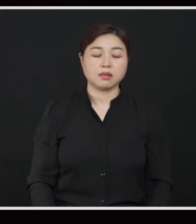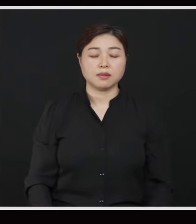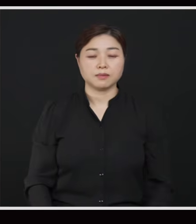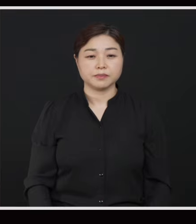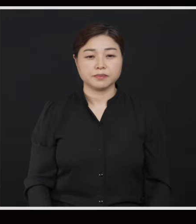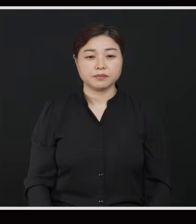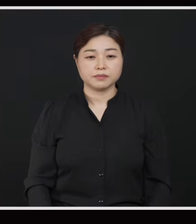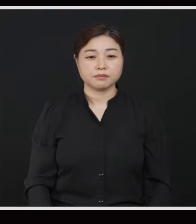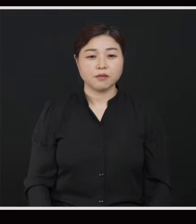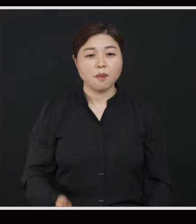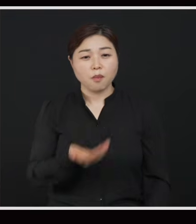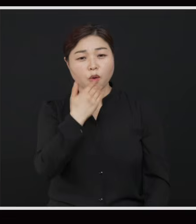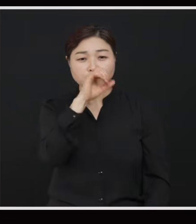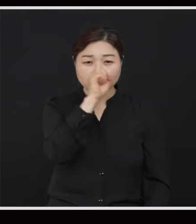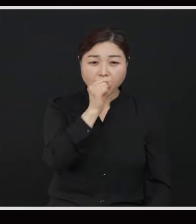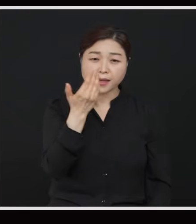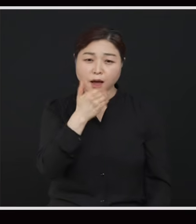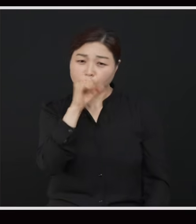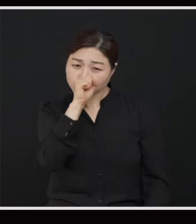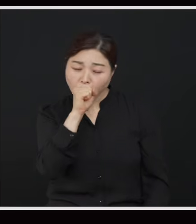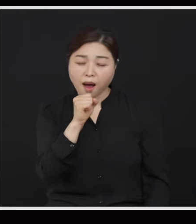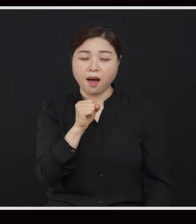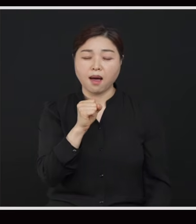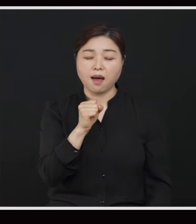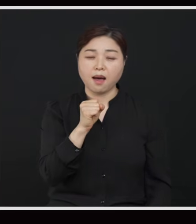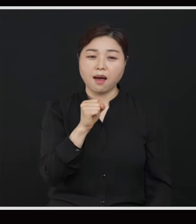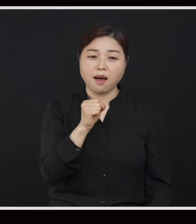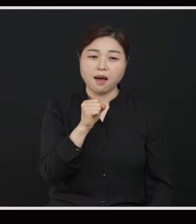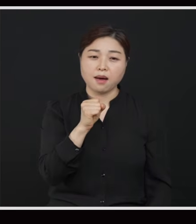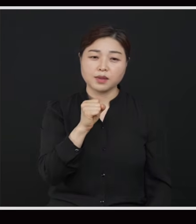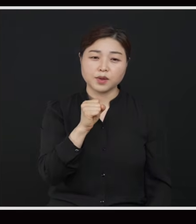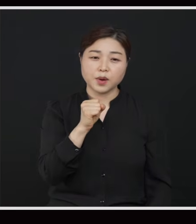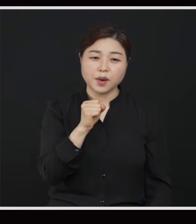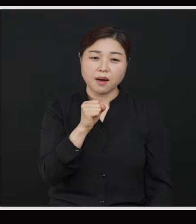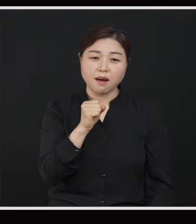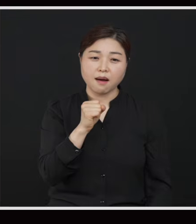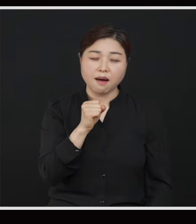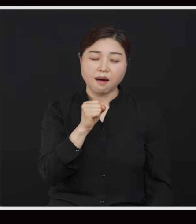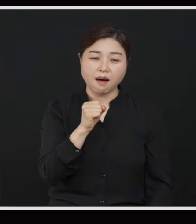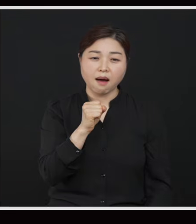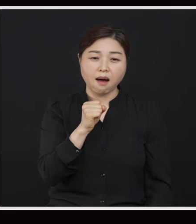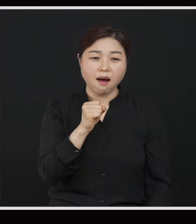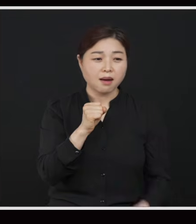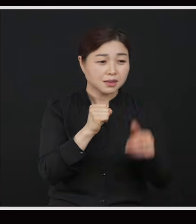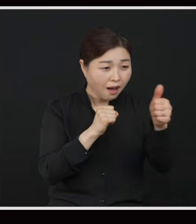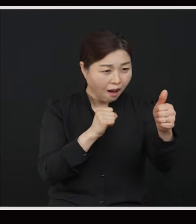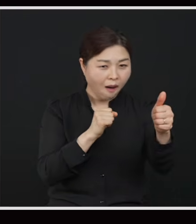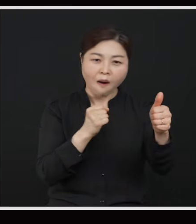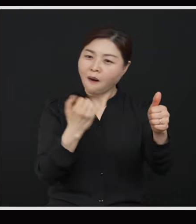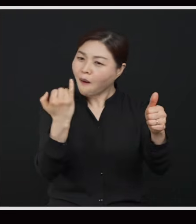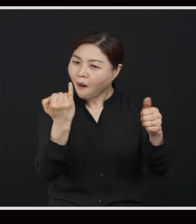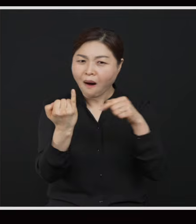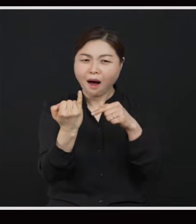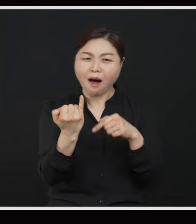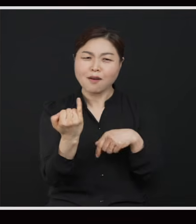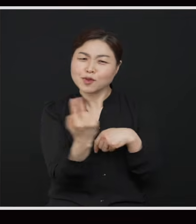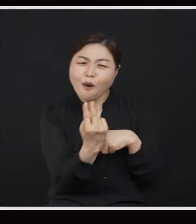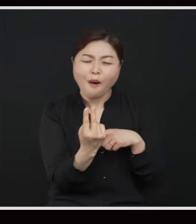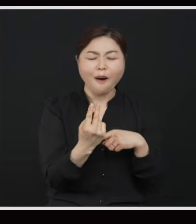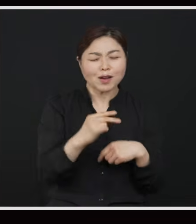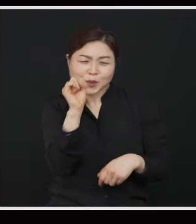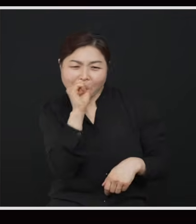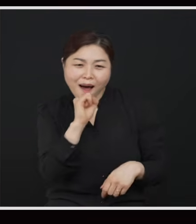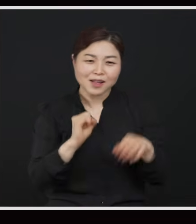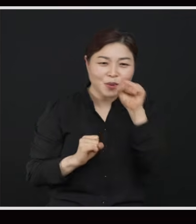겁니다. 그래서 우리가 먹을 거 좋아하는 거, 달짝지근한 거 좋아하는 거, 뭐 이성의 맥을 못 추는 거,